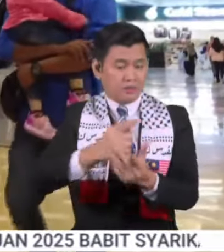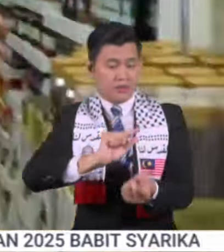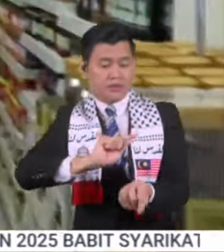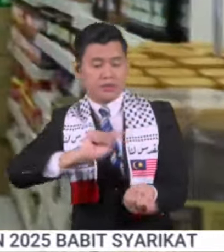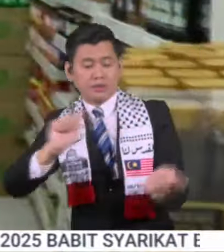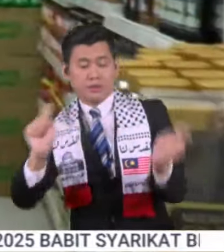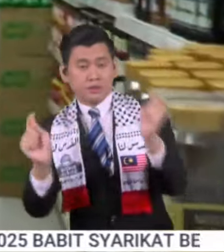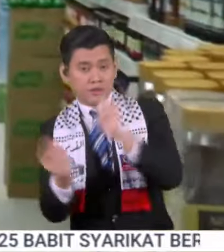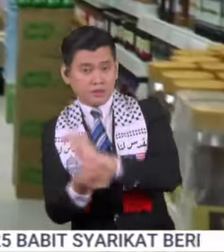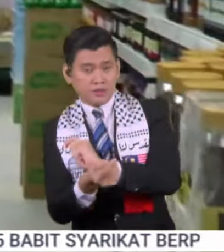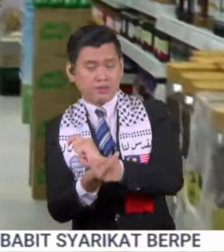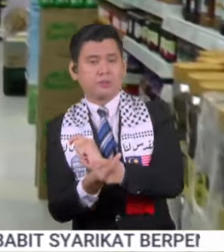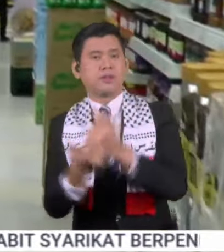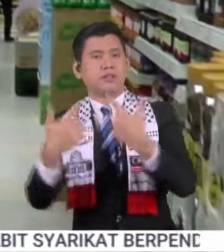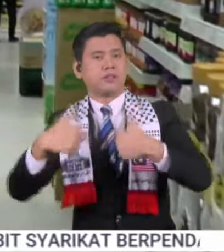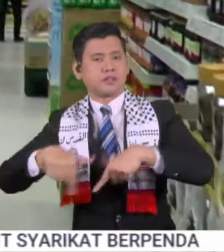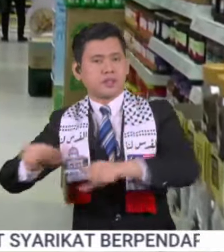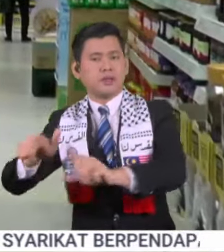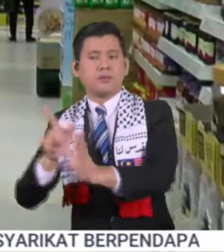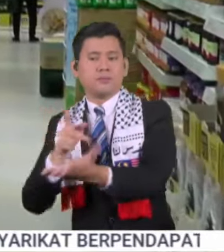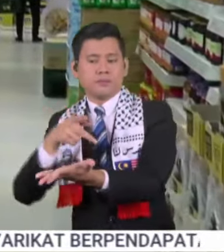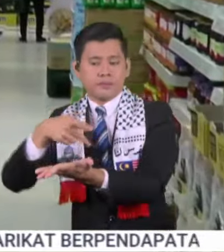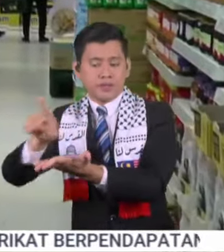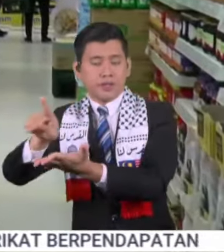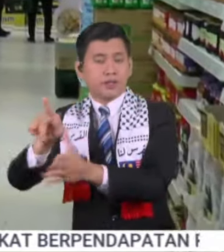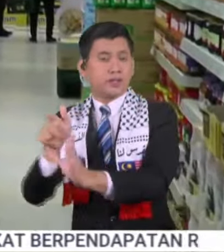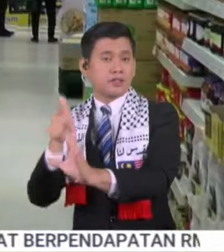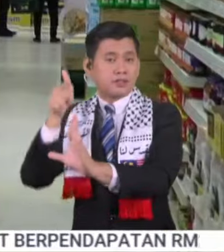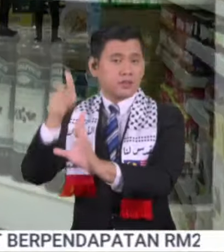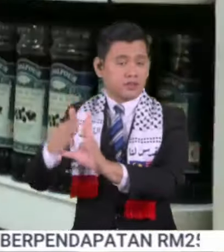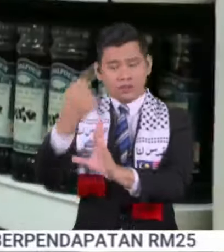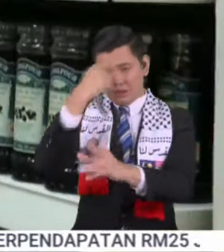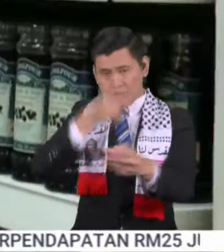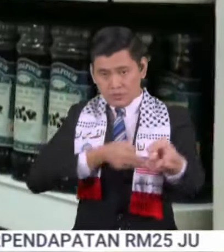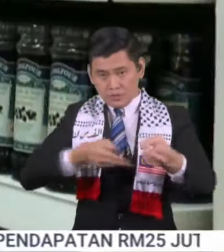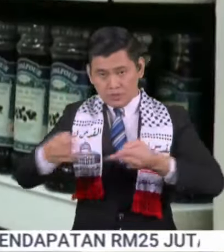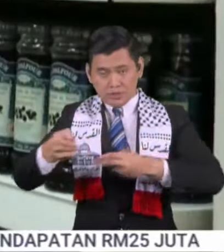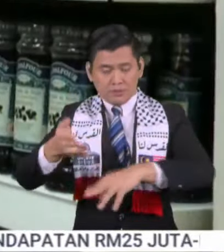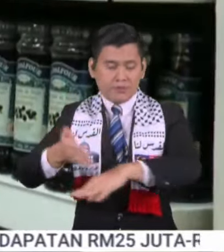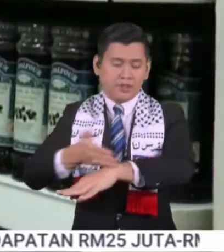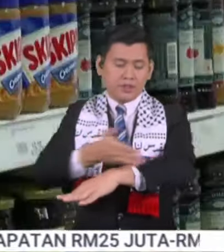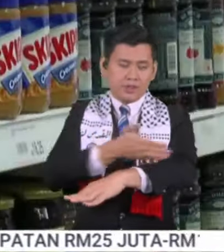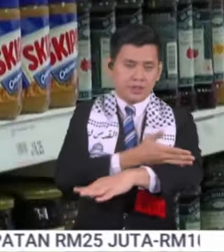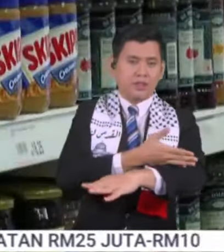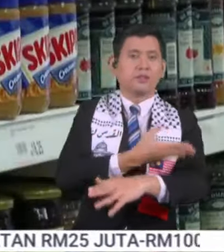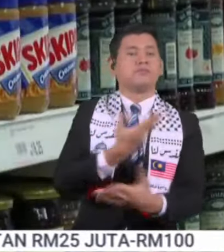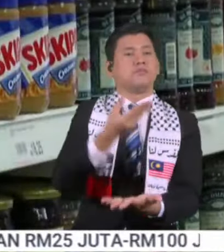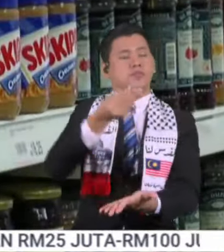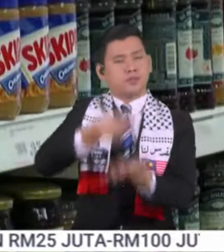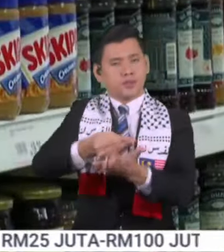menggantikan pelaksanaan penyasaran subsidi petrol dalam usaha meningkatkan hasil negara.